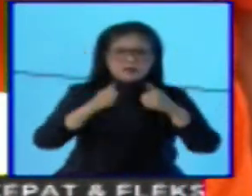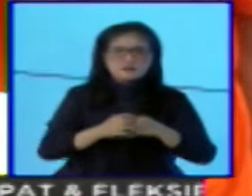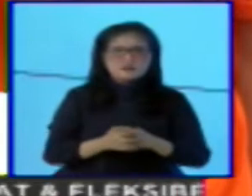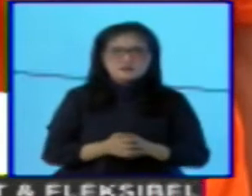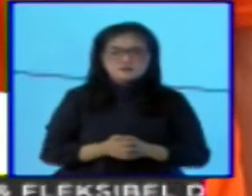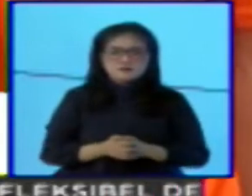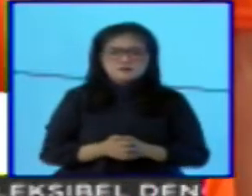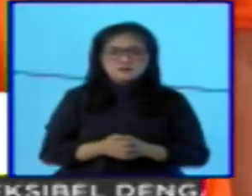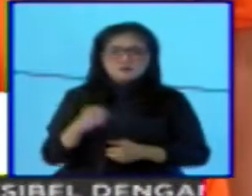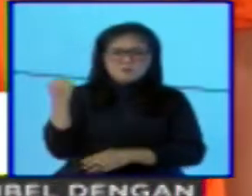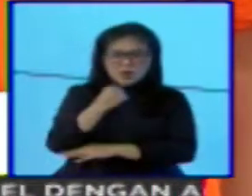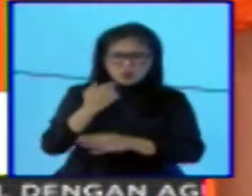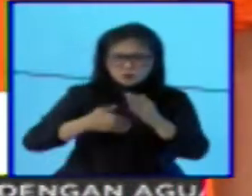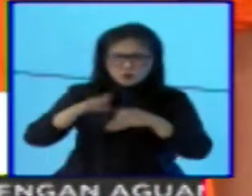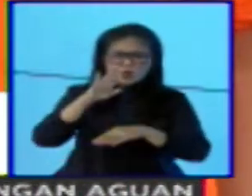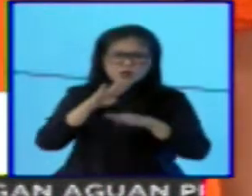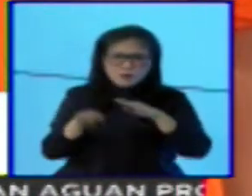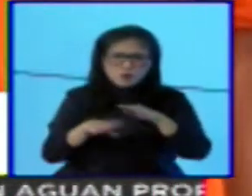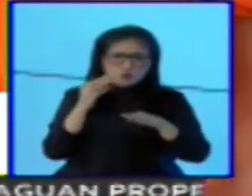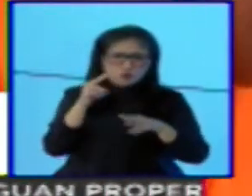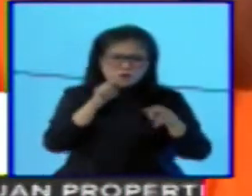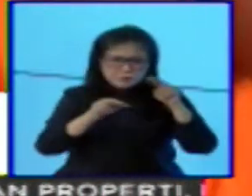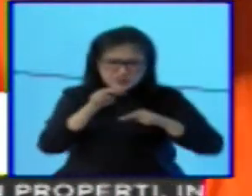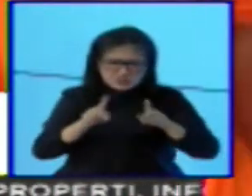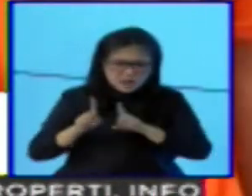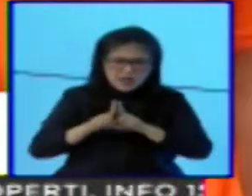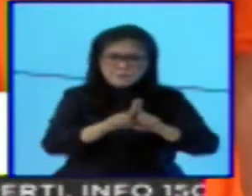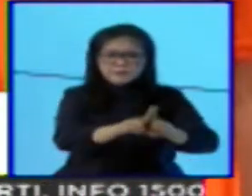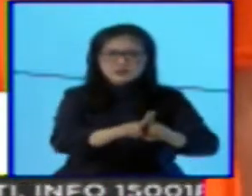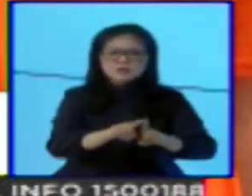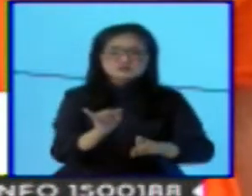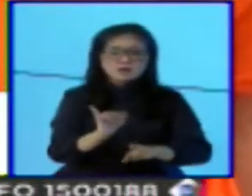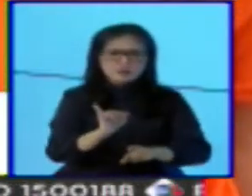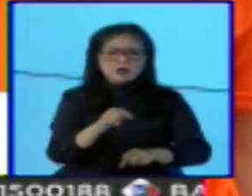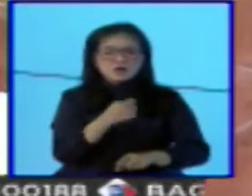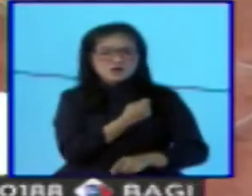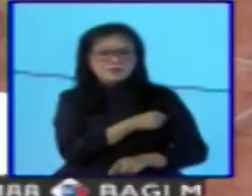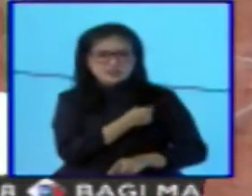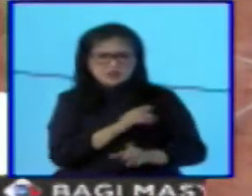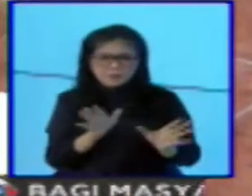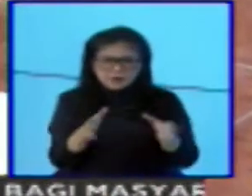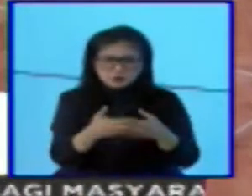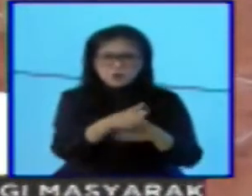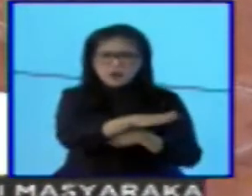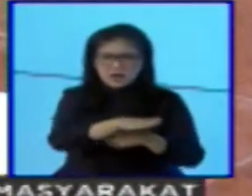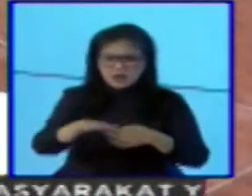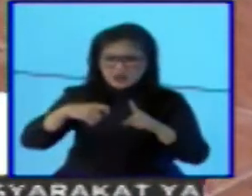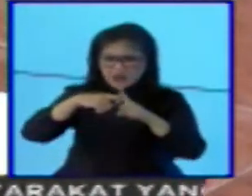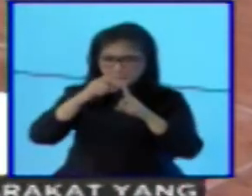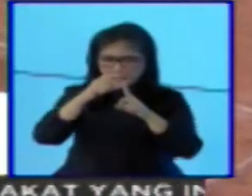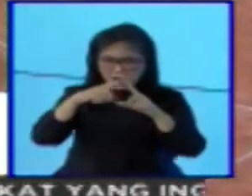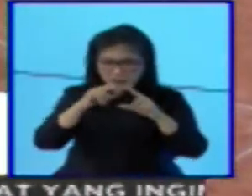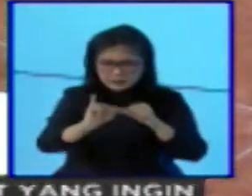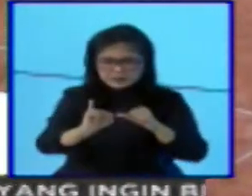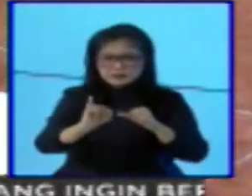Para pelaku di bawah umur nantinya akan diperiksa dan didampingi pihak Komnas Perlindungan Anak dan KPAI. Para pelaku